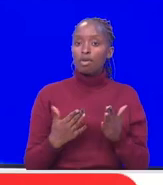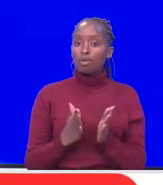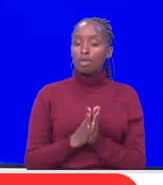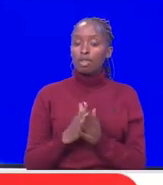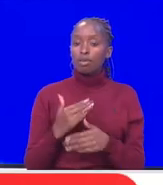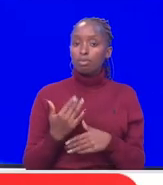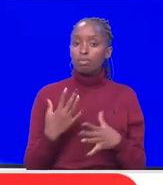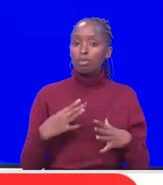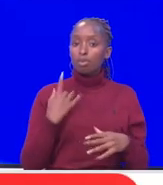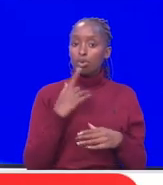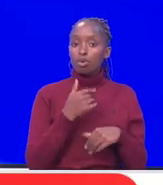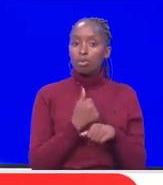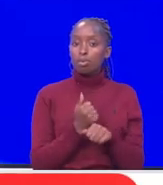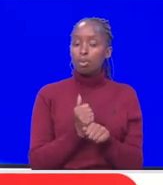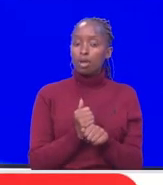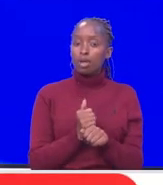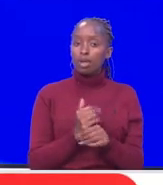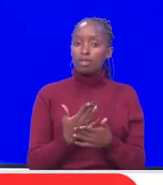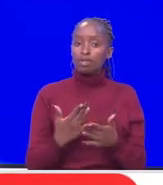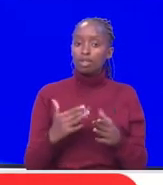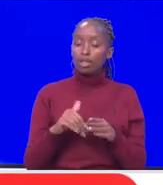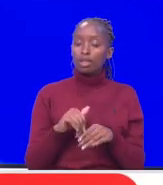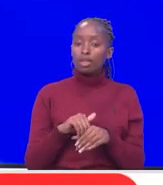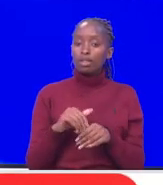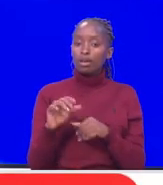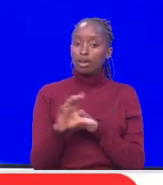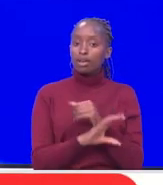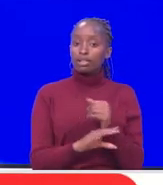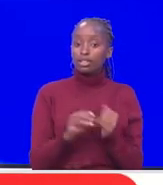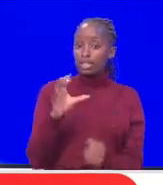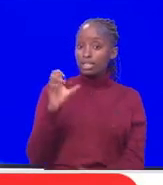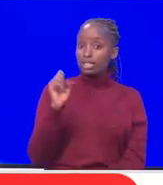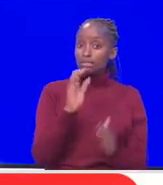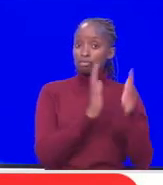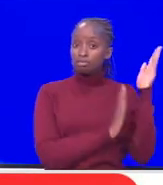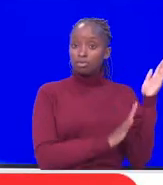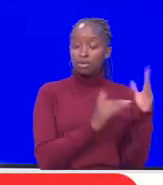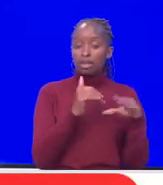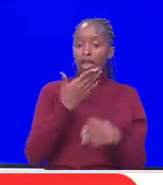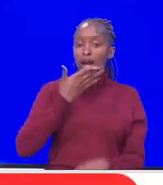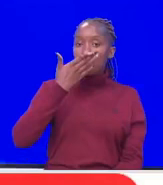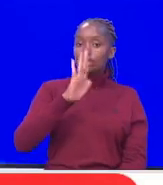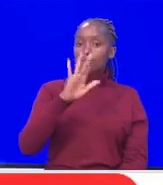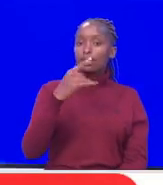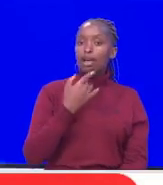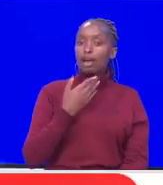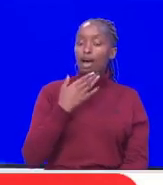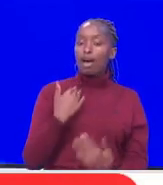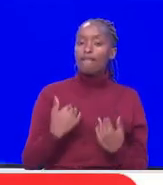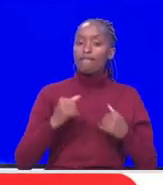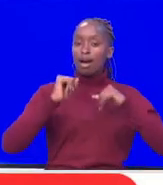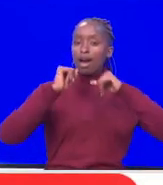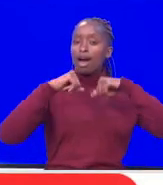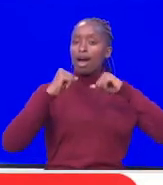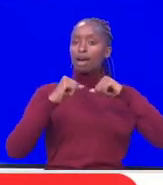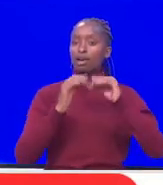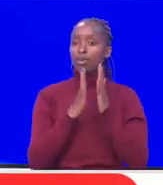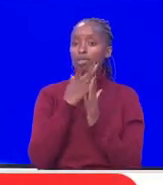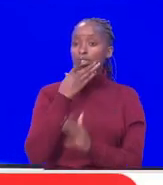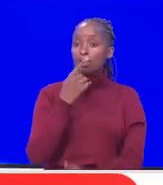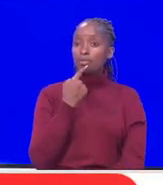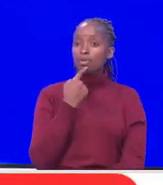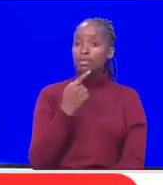vipindi mitandaoni. Waziri Kithure Kindiki katika majibu yake amekubaliana na Bob Ndolo kwamba jukwaa hilo